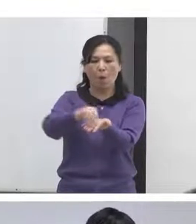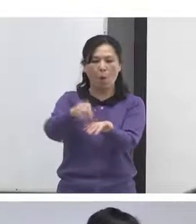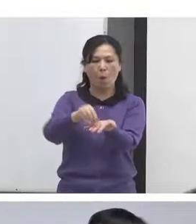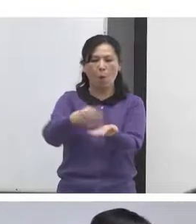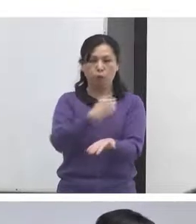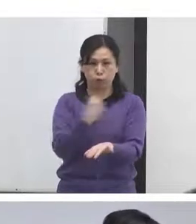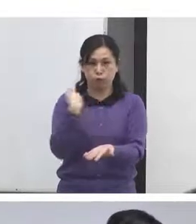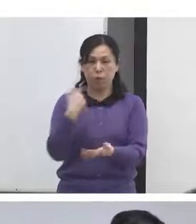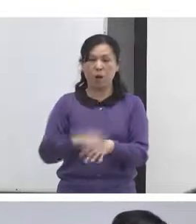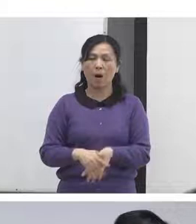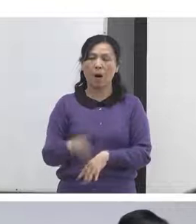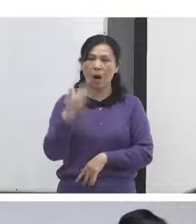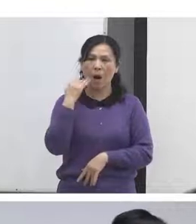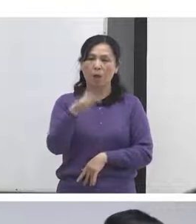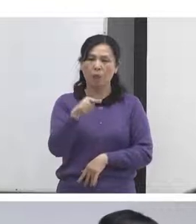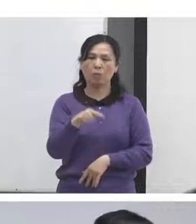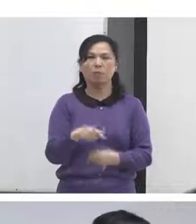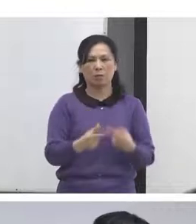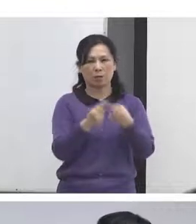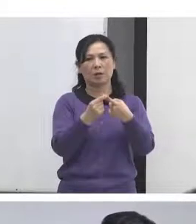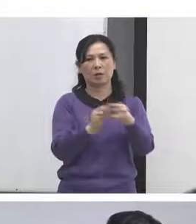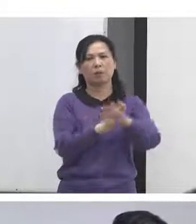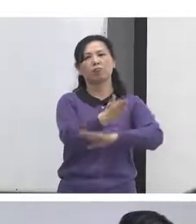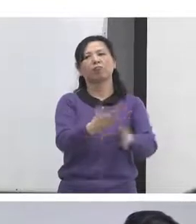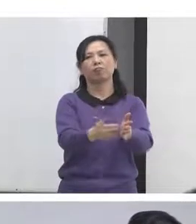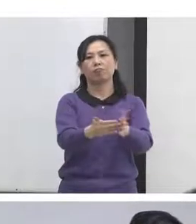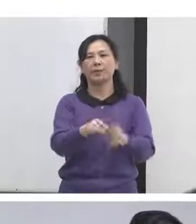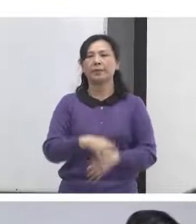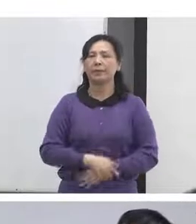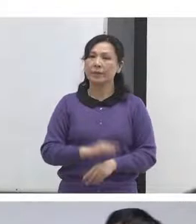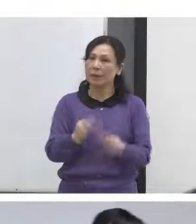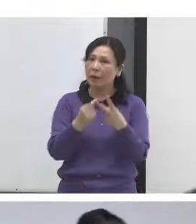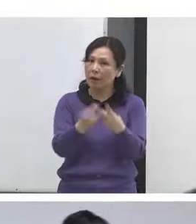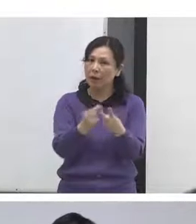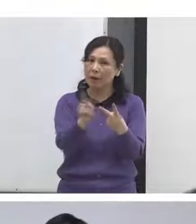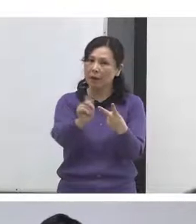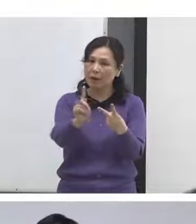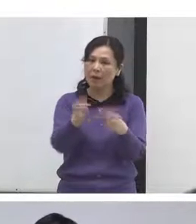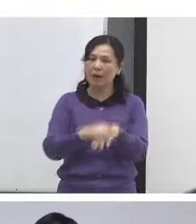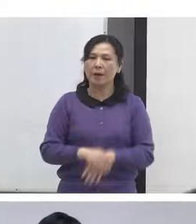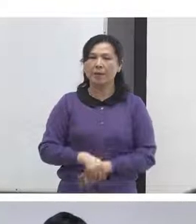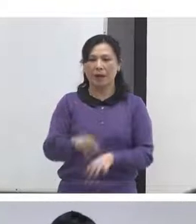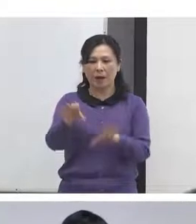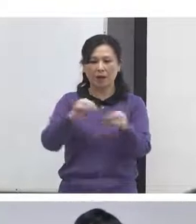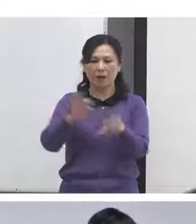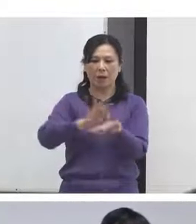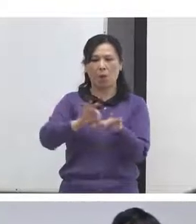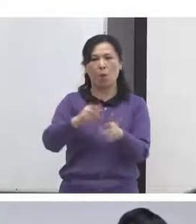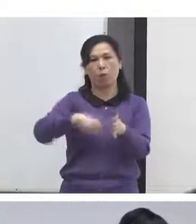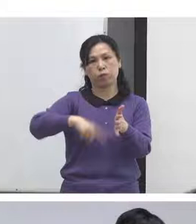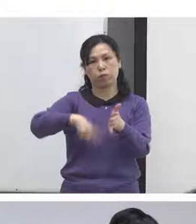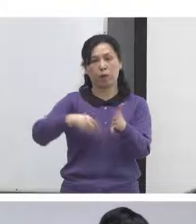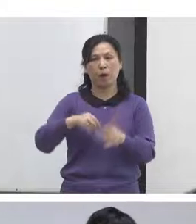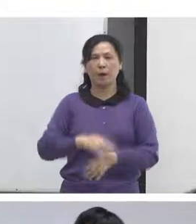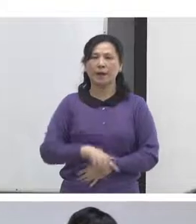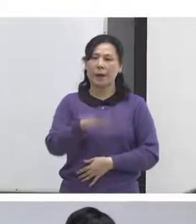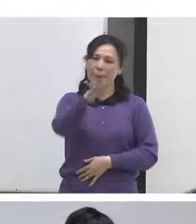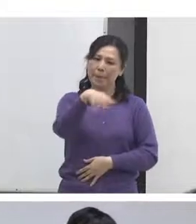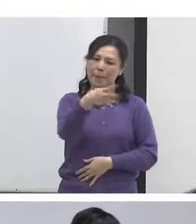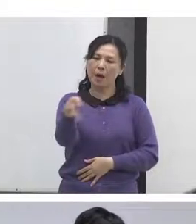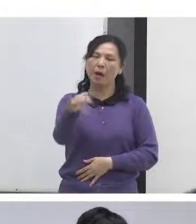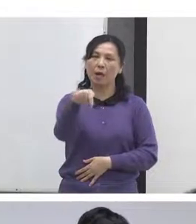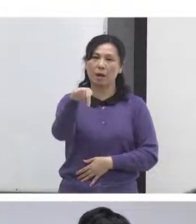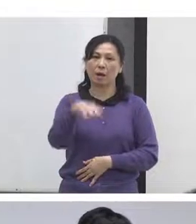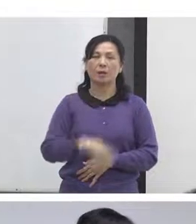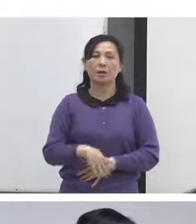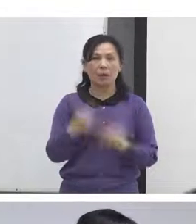案。你要有这个面向，你才能过第一关。然后再来第二关的部分，就是资料易于使用。那这部分刚刚讲到，它是针对表格资料，因为我原